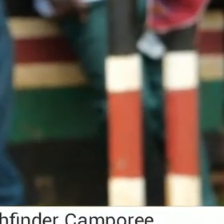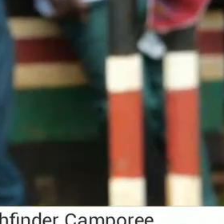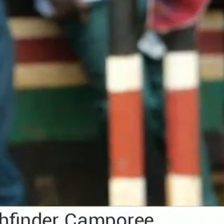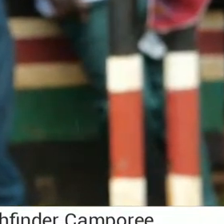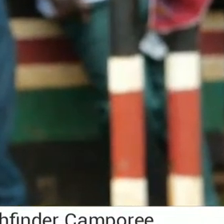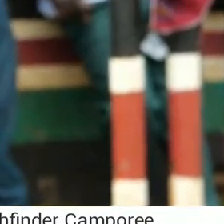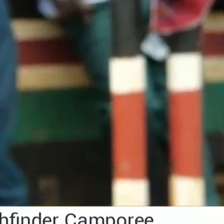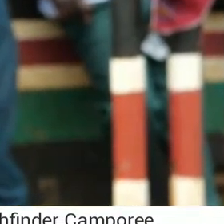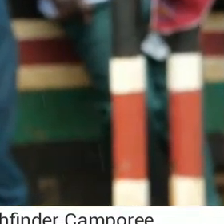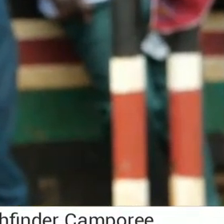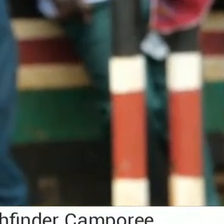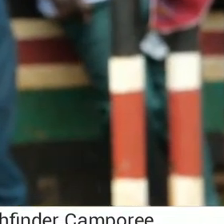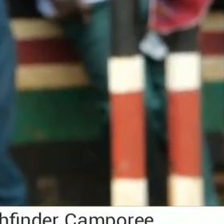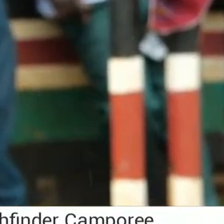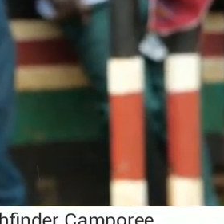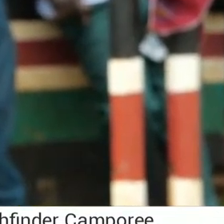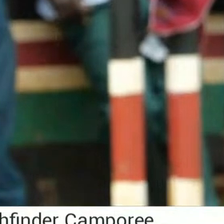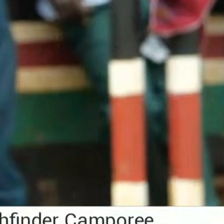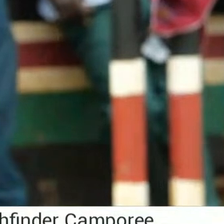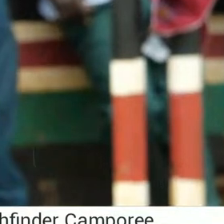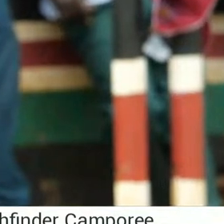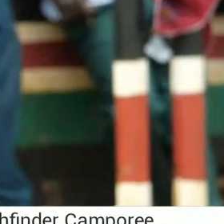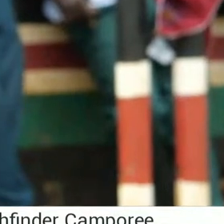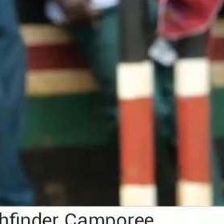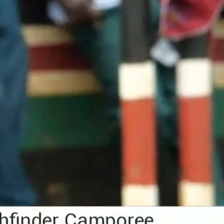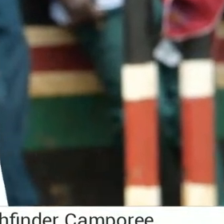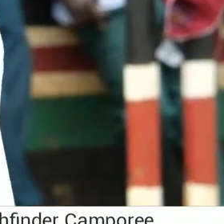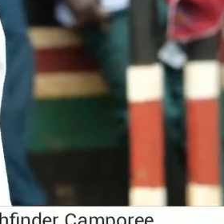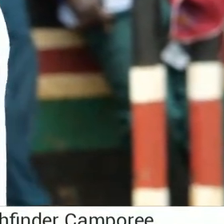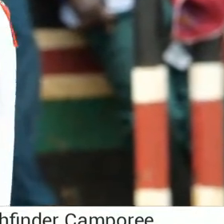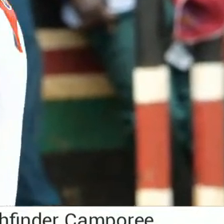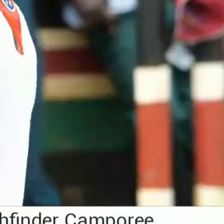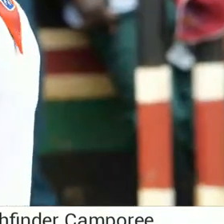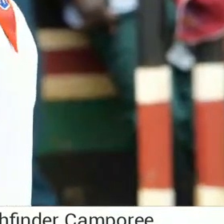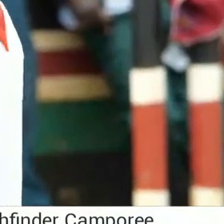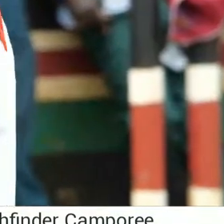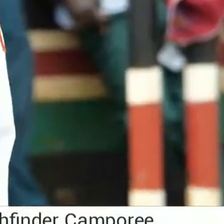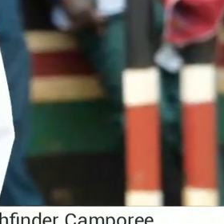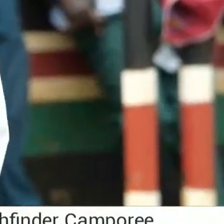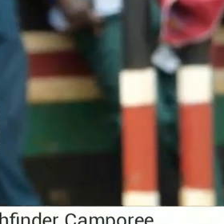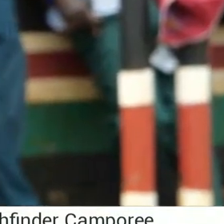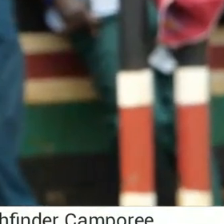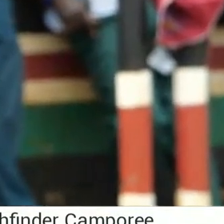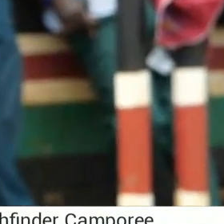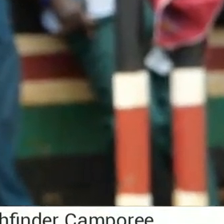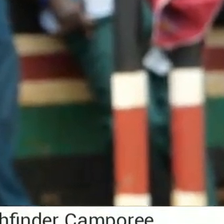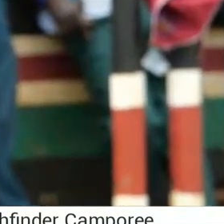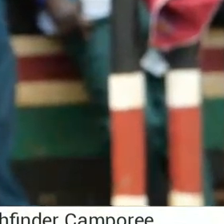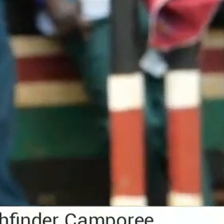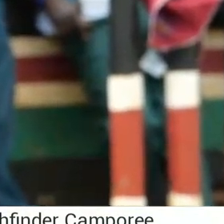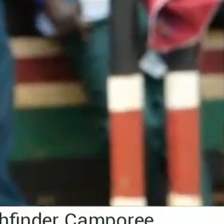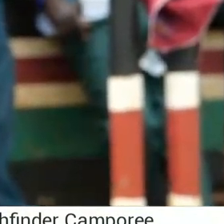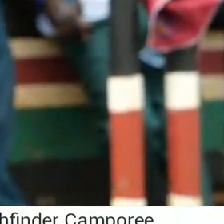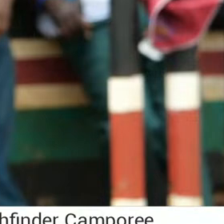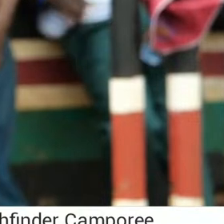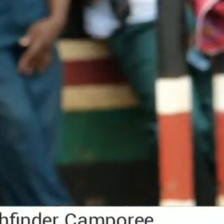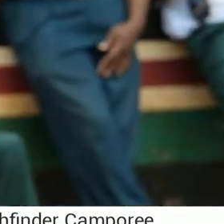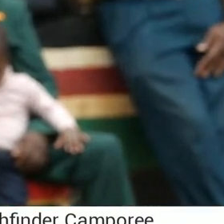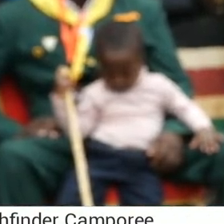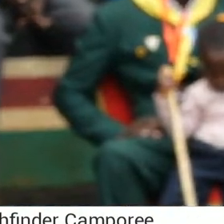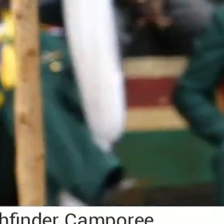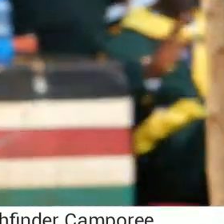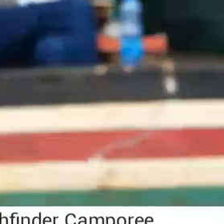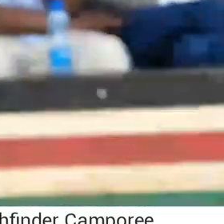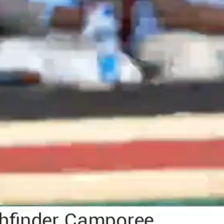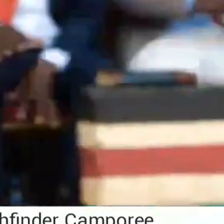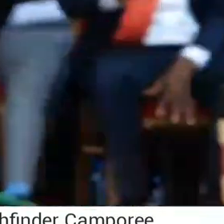"Ukinipenda, utazishika amri zangu." Watoto wangapi wangependa kushika amri za Mungu, za Mungu